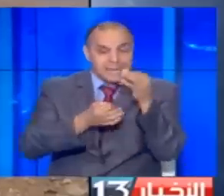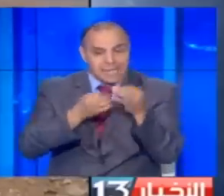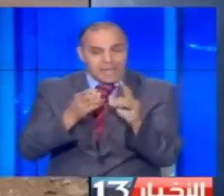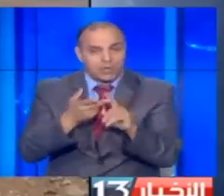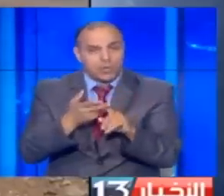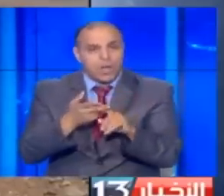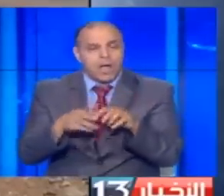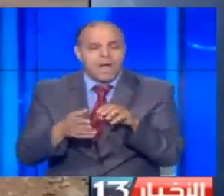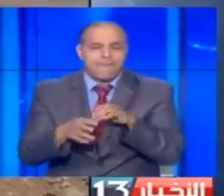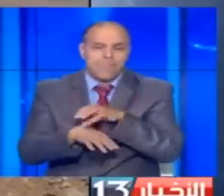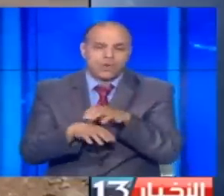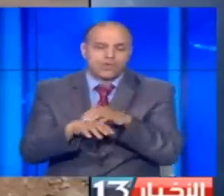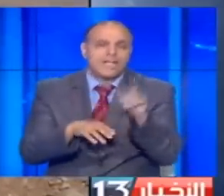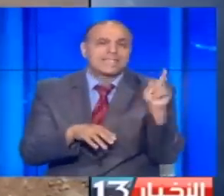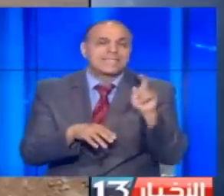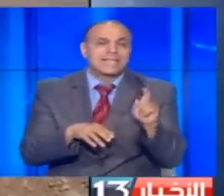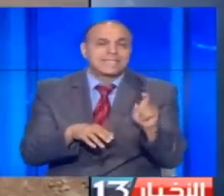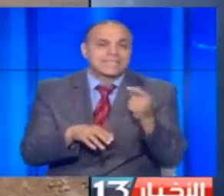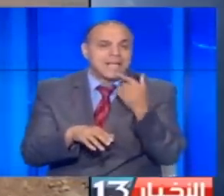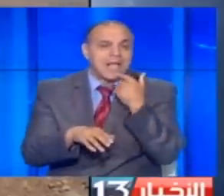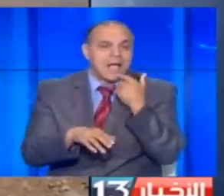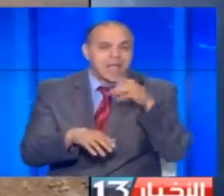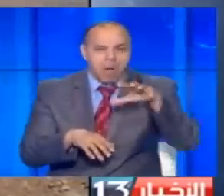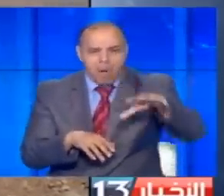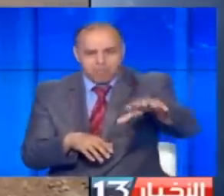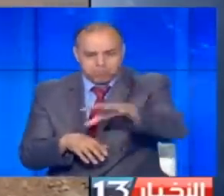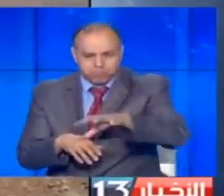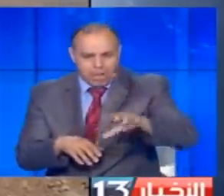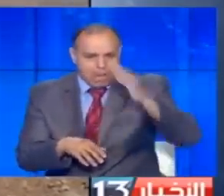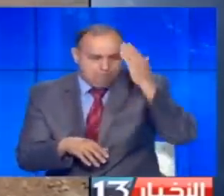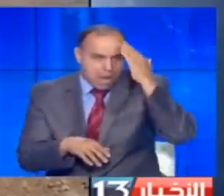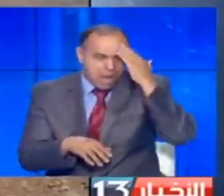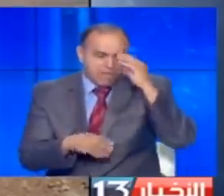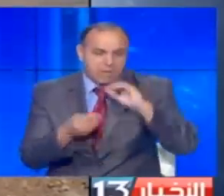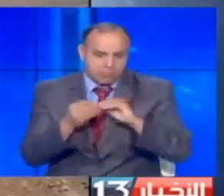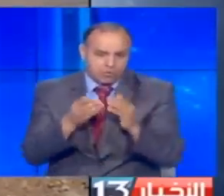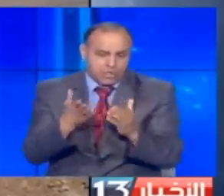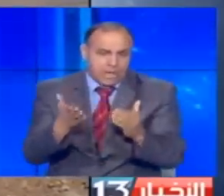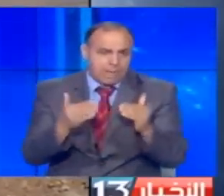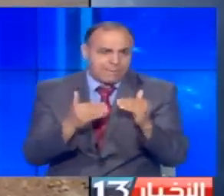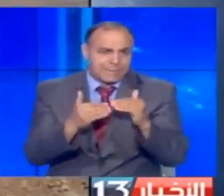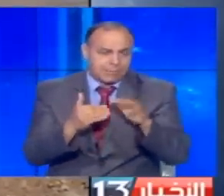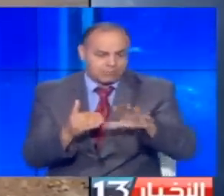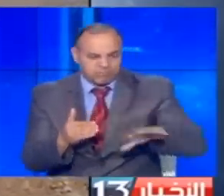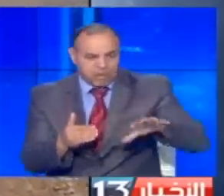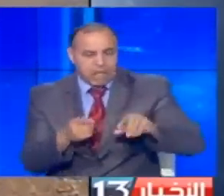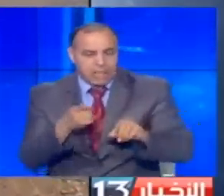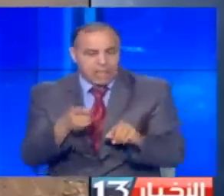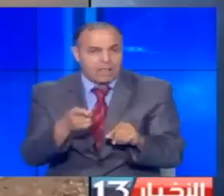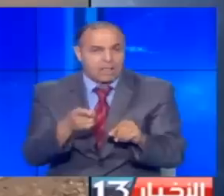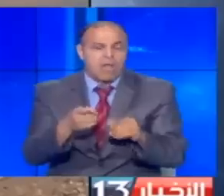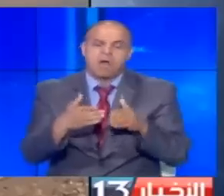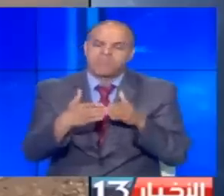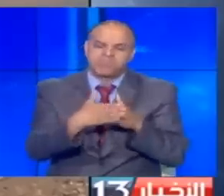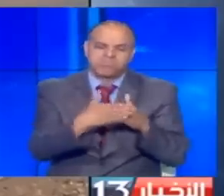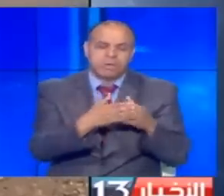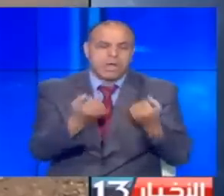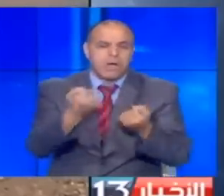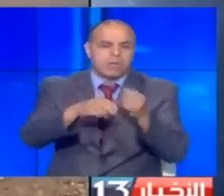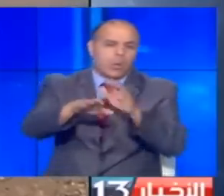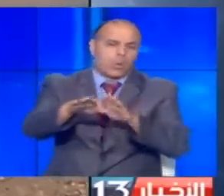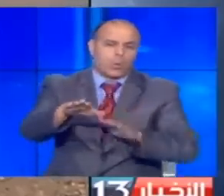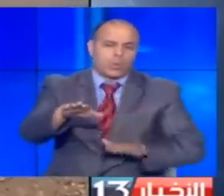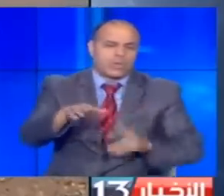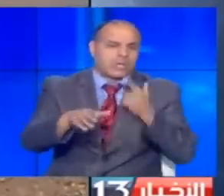على معتمديه جورجيا احد الاحياء المعروفه جدا بال اشكاليات على مستوى منطقه الحسين عطل كثيرا حركه المرور